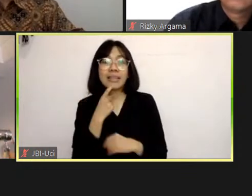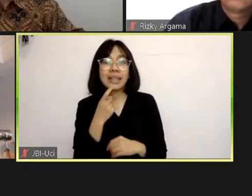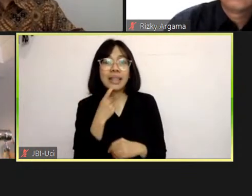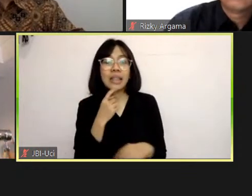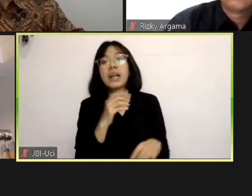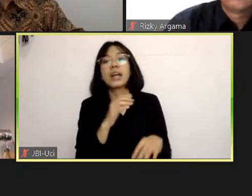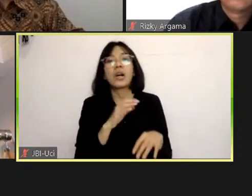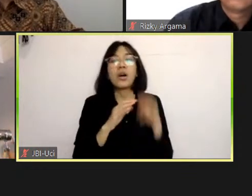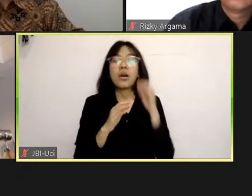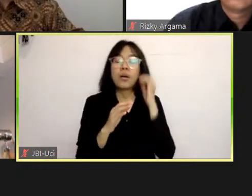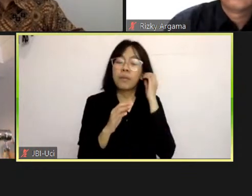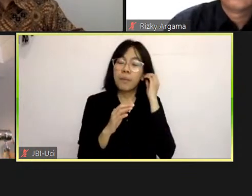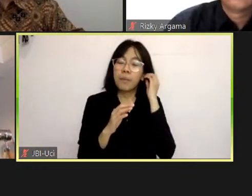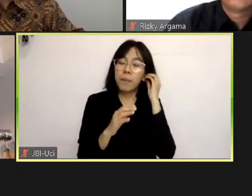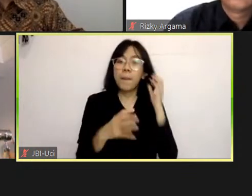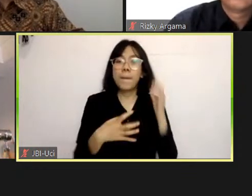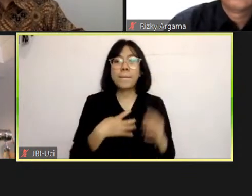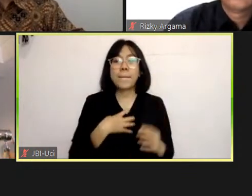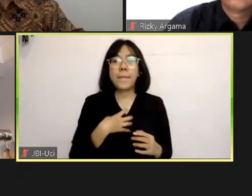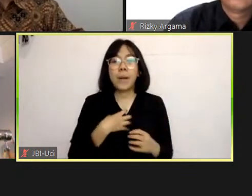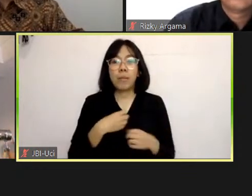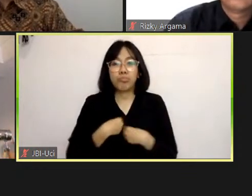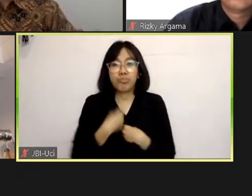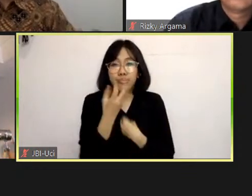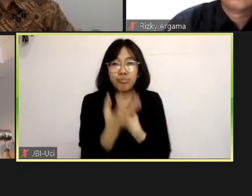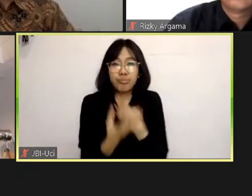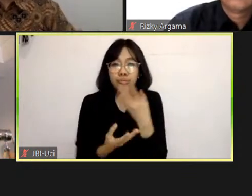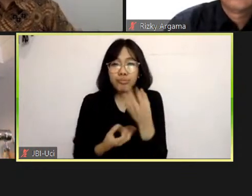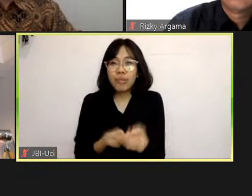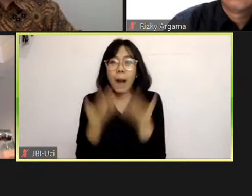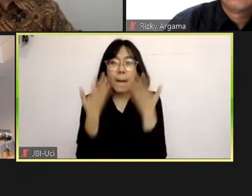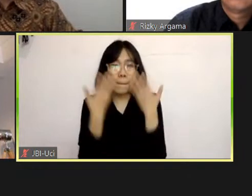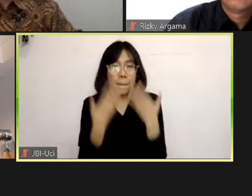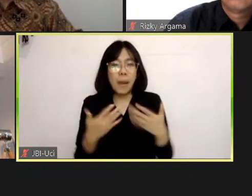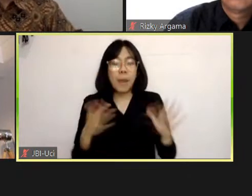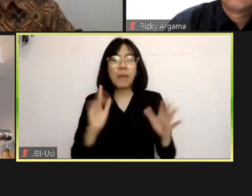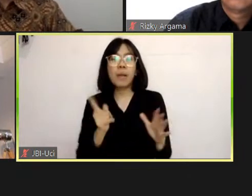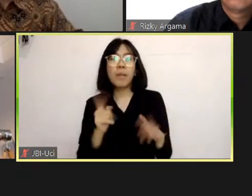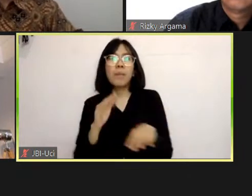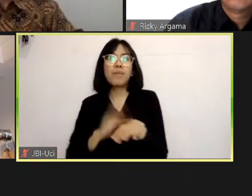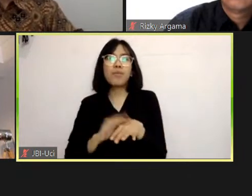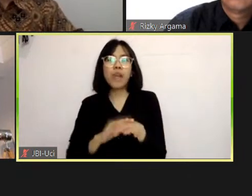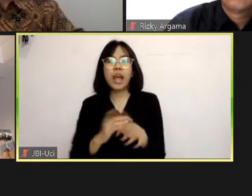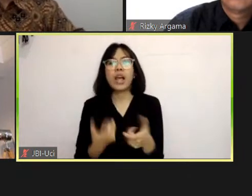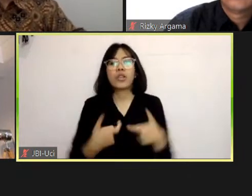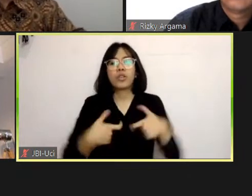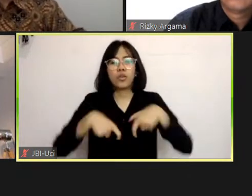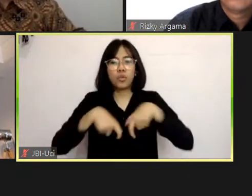budaya, menurut saya ini juga merupakan salah satu cara,